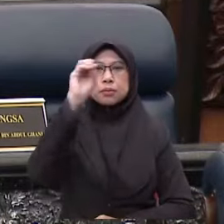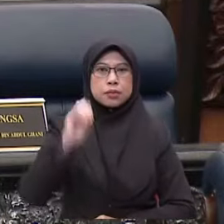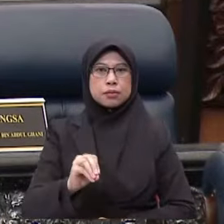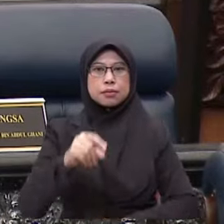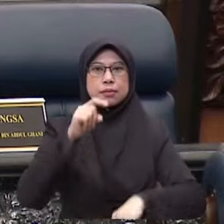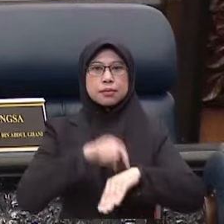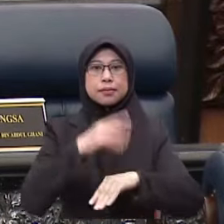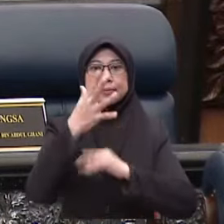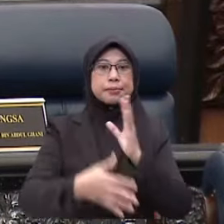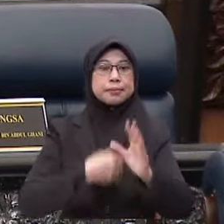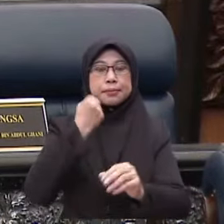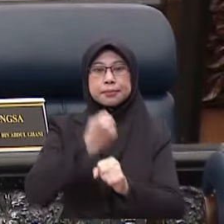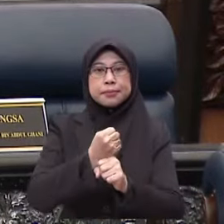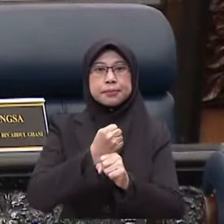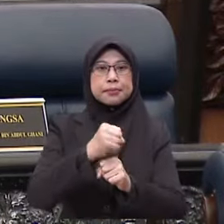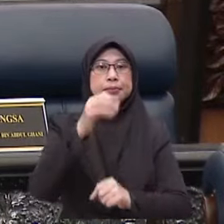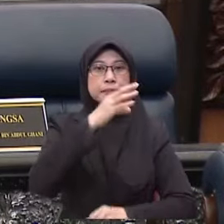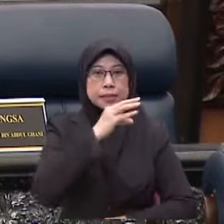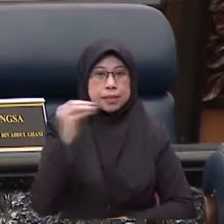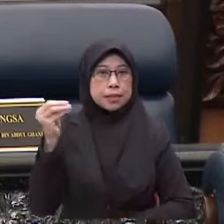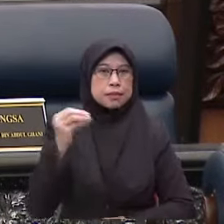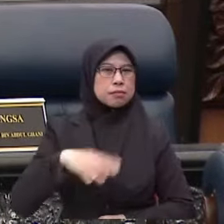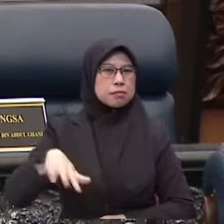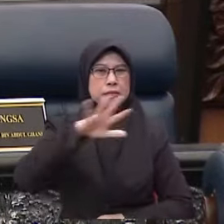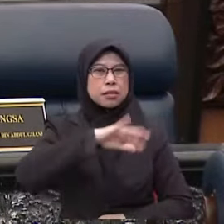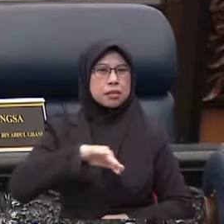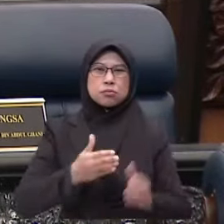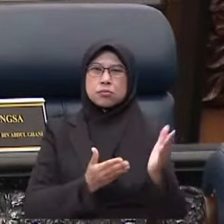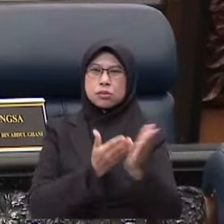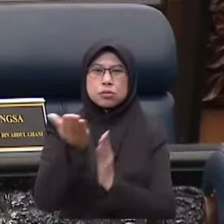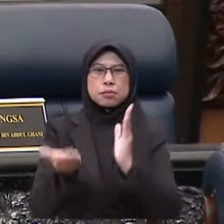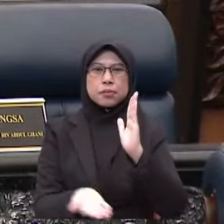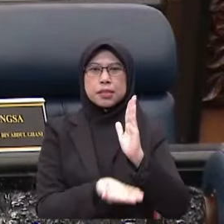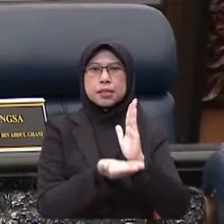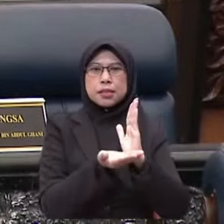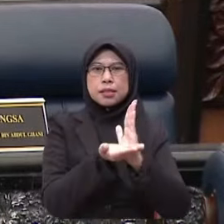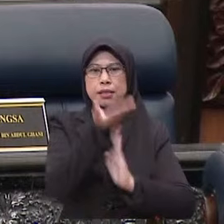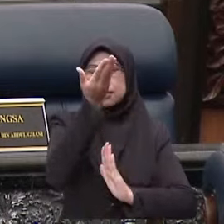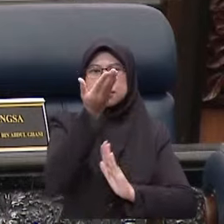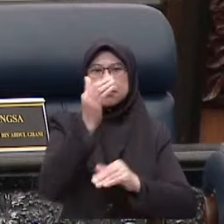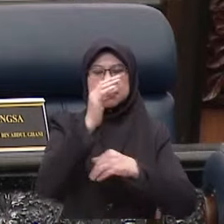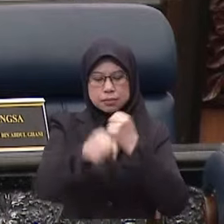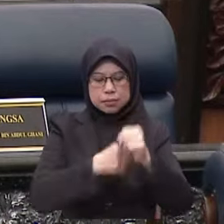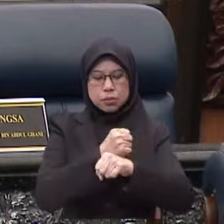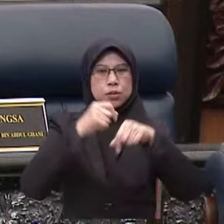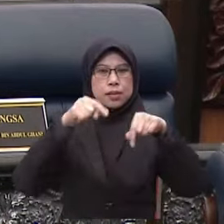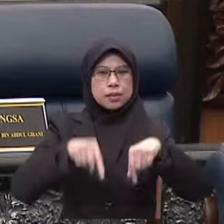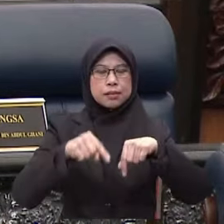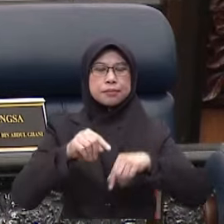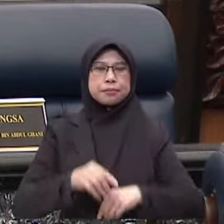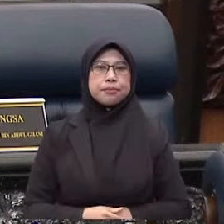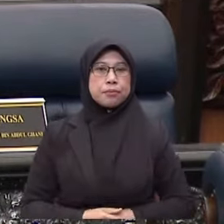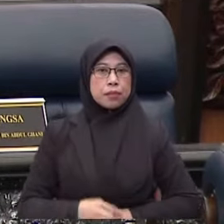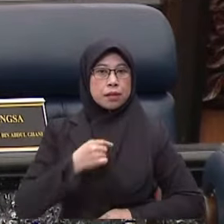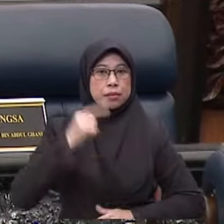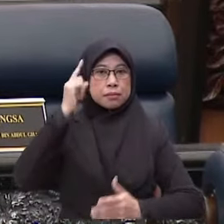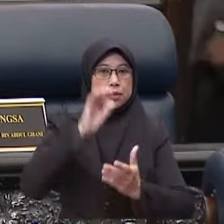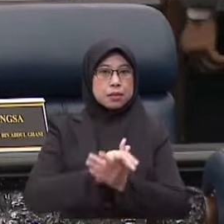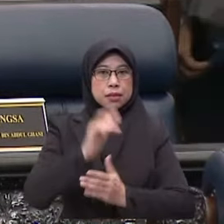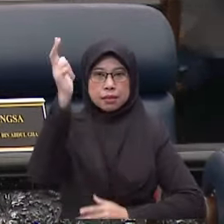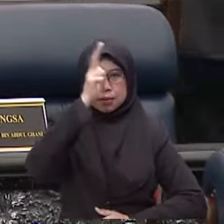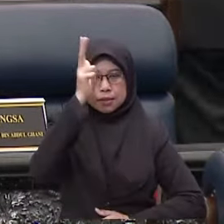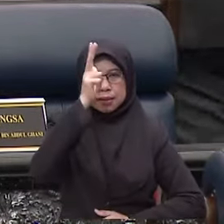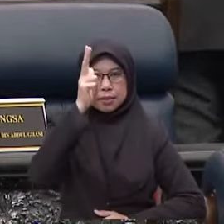dalam tempoh 5 tahun dan dijangka akan terus meningkat tahun ini saya yakin kerajaan